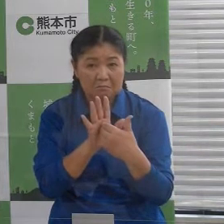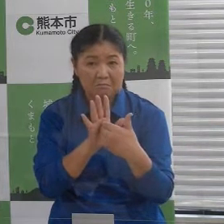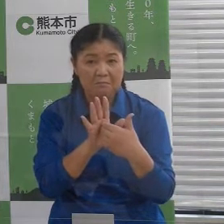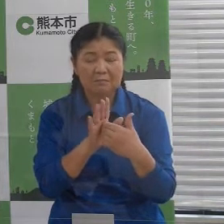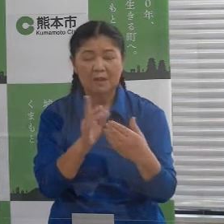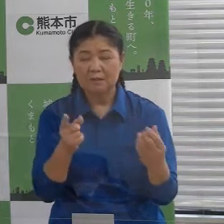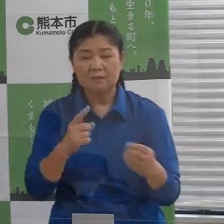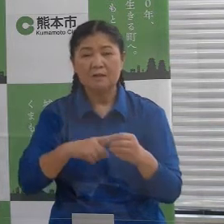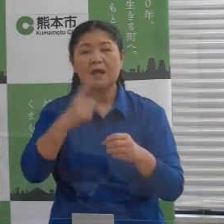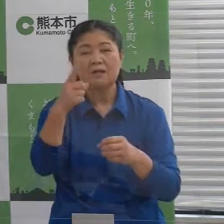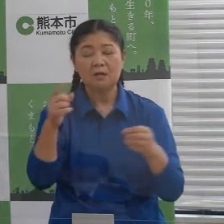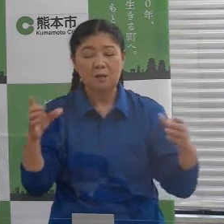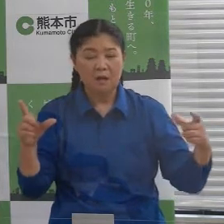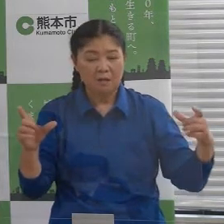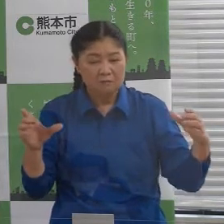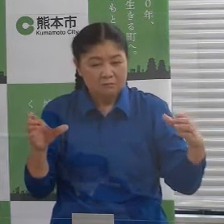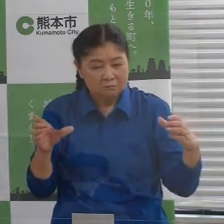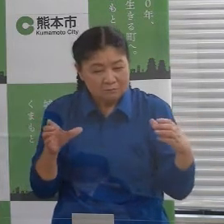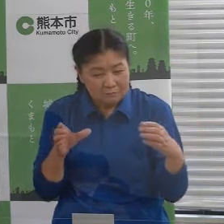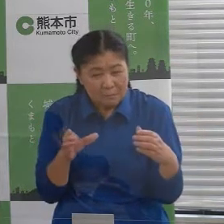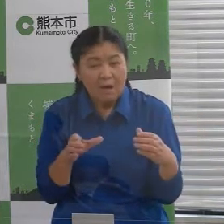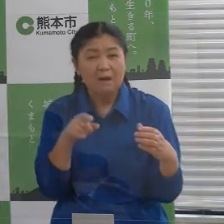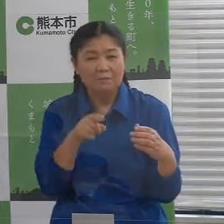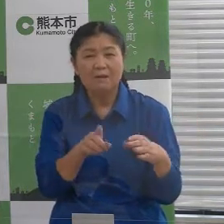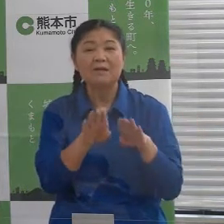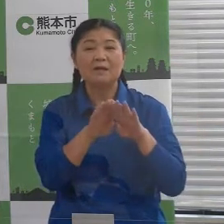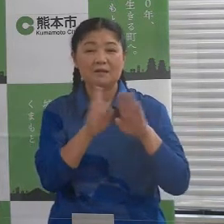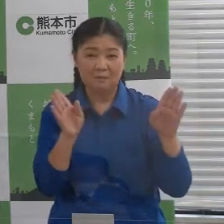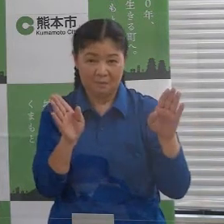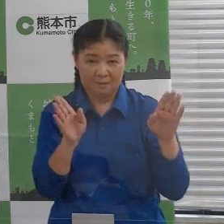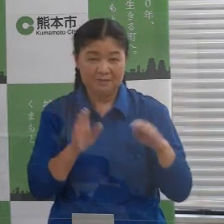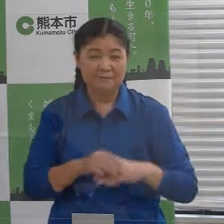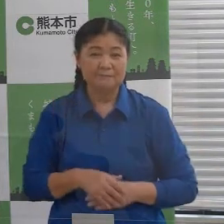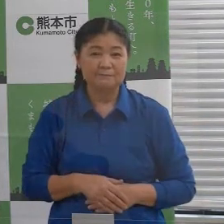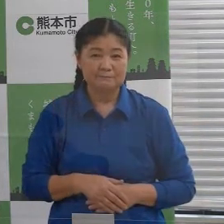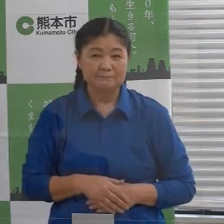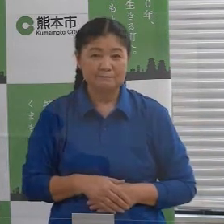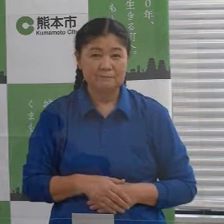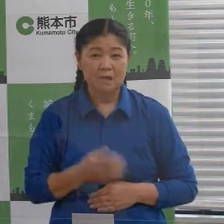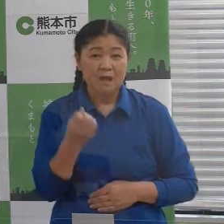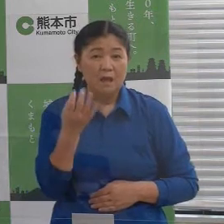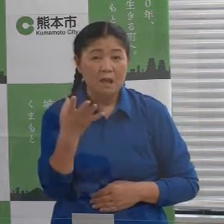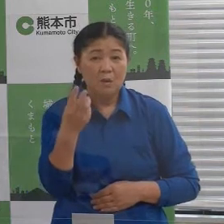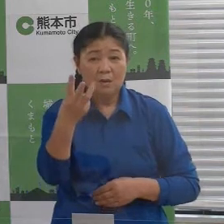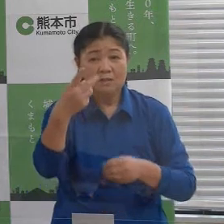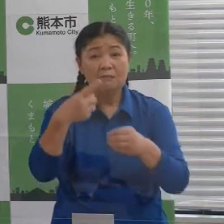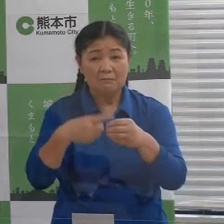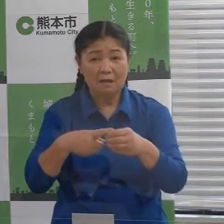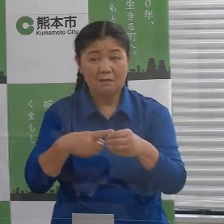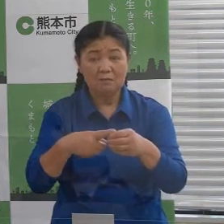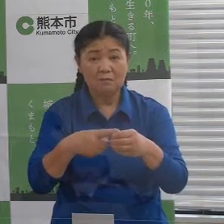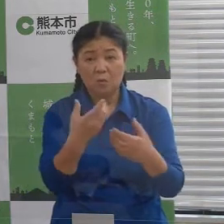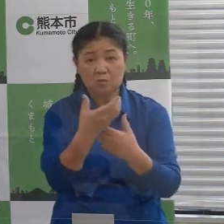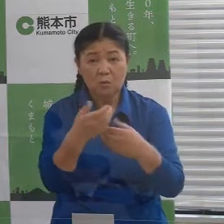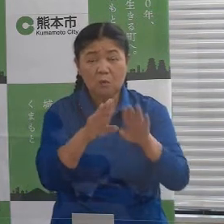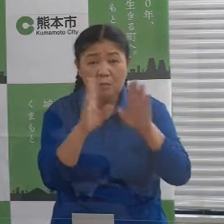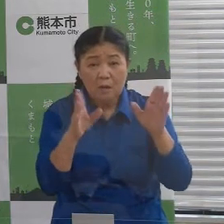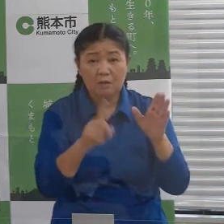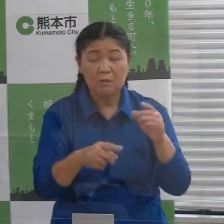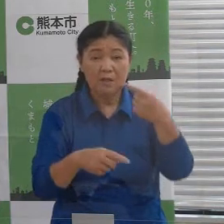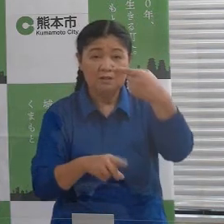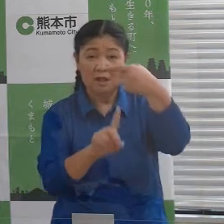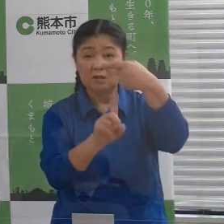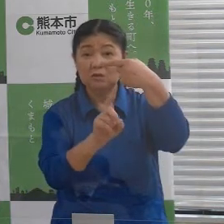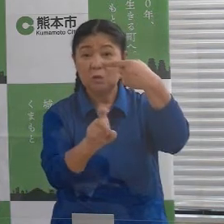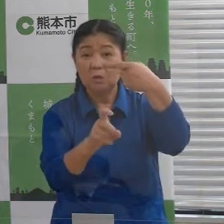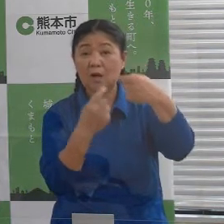は規模を縮小して開催することといたします。令和3年の消防出初め式は1月